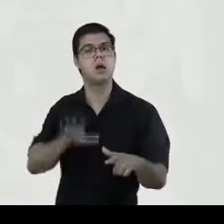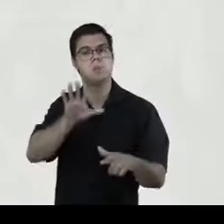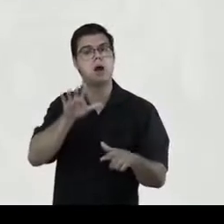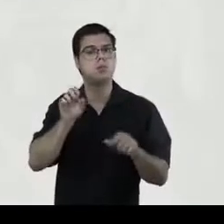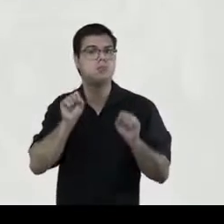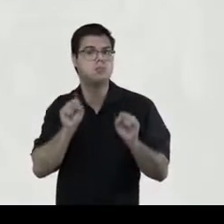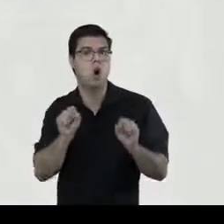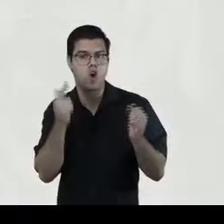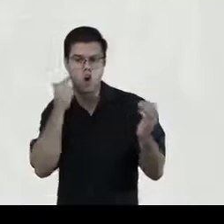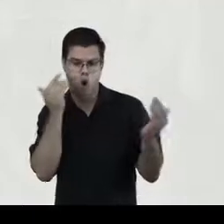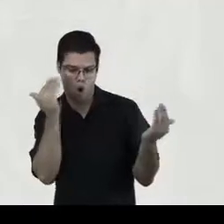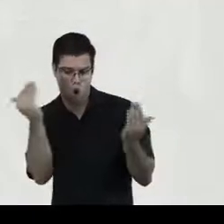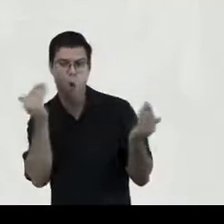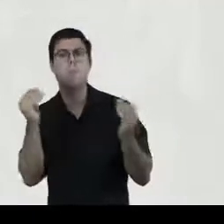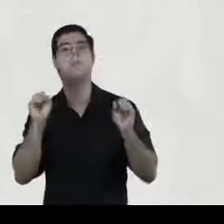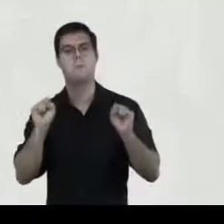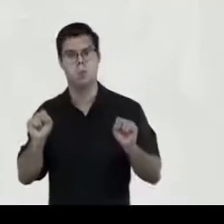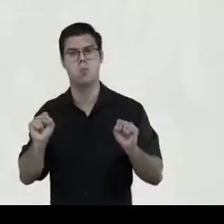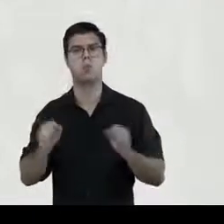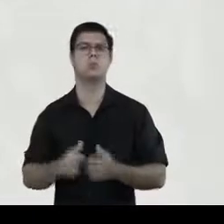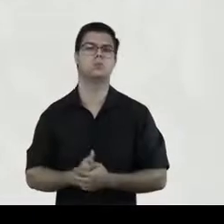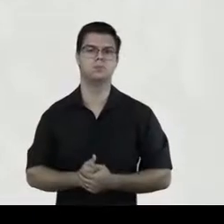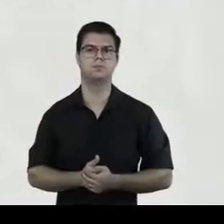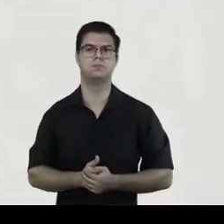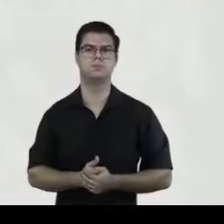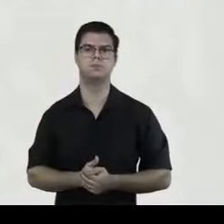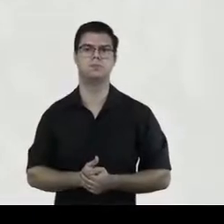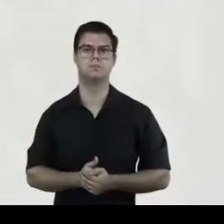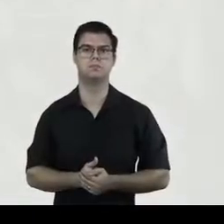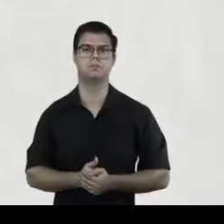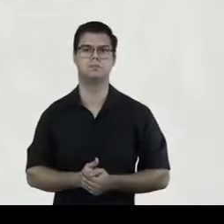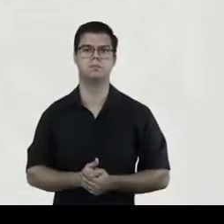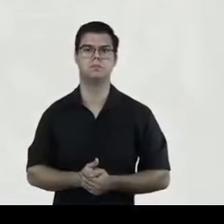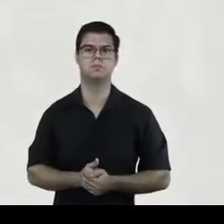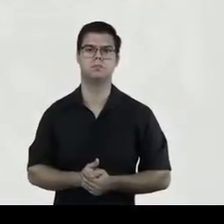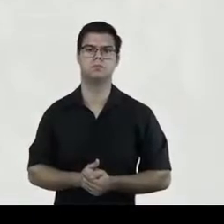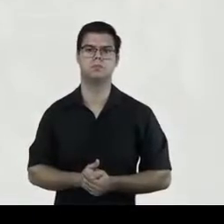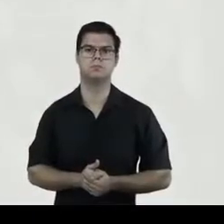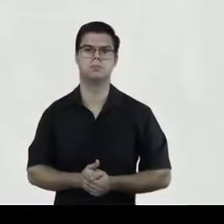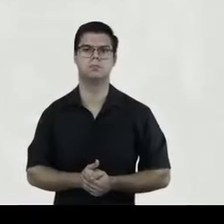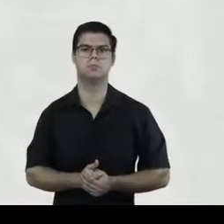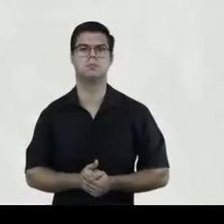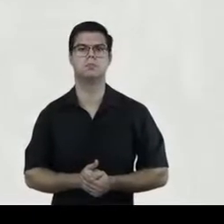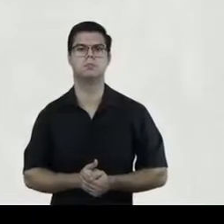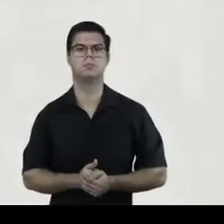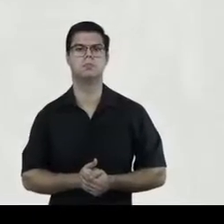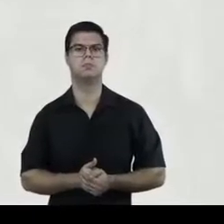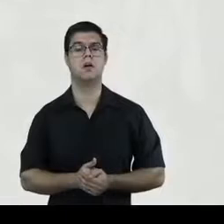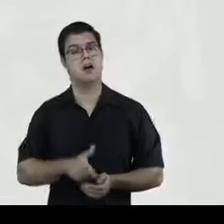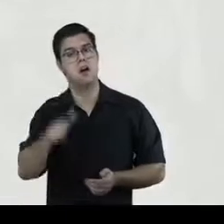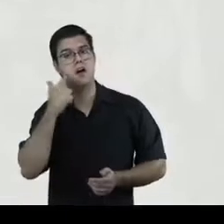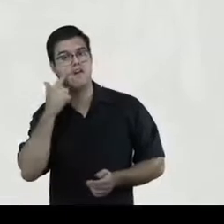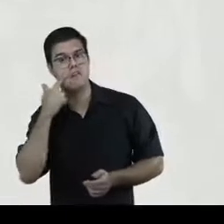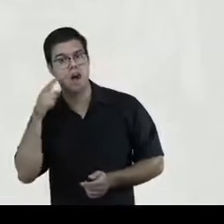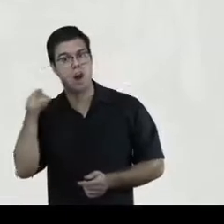Ergebnis hat, wohl mit dem vorliegenden Druck übereinstimmt oder nicht.